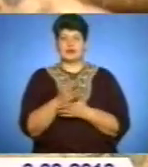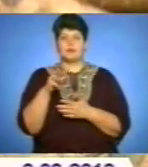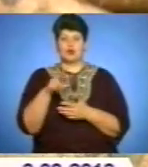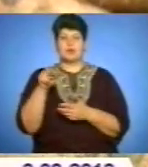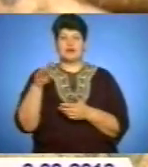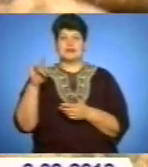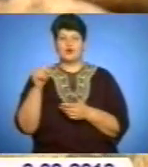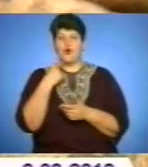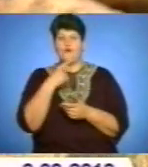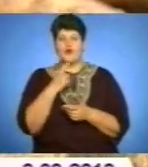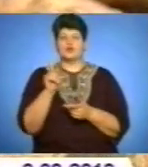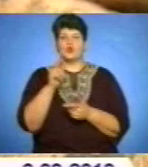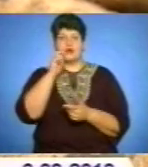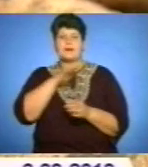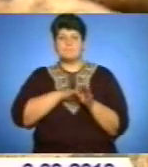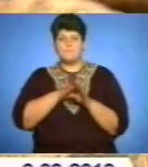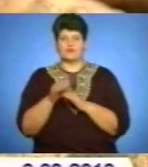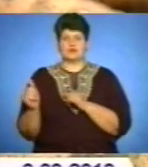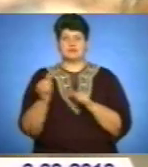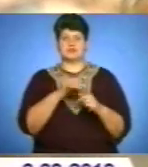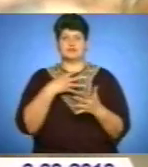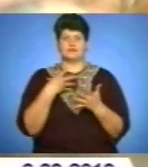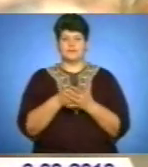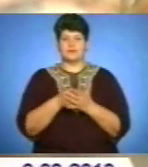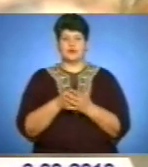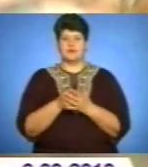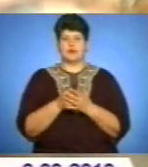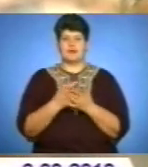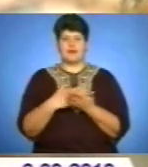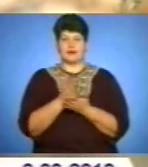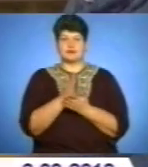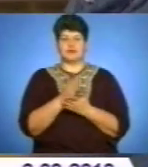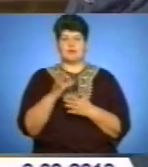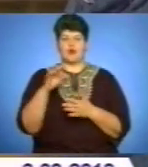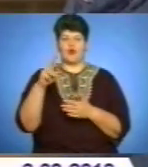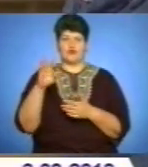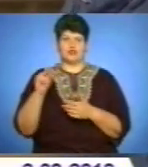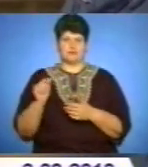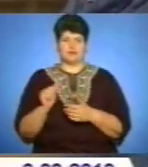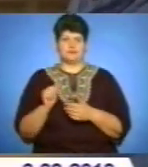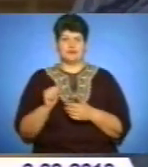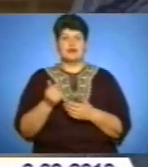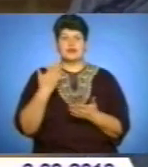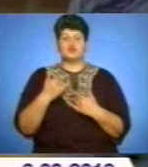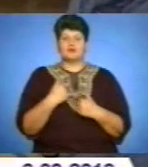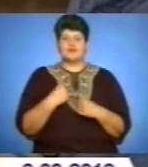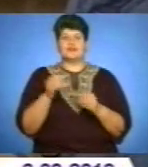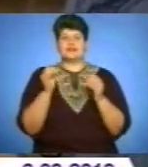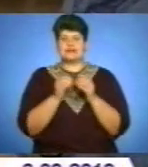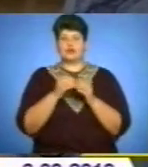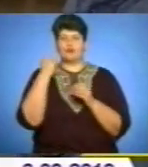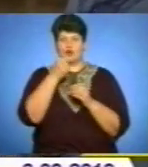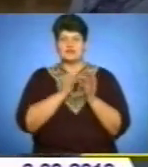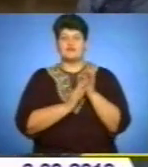наголошує, країна повністю забезпечена власними високоякісними овочами. Якщо ми ще в 2010 році